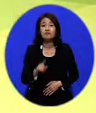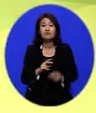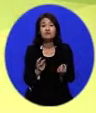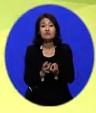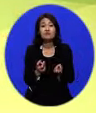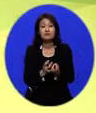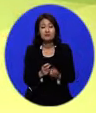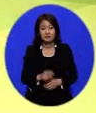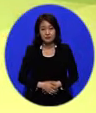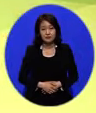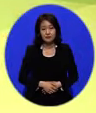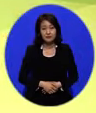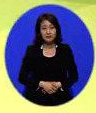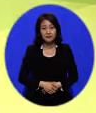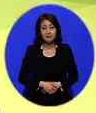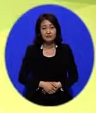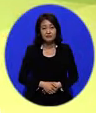갈까요?